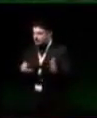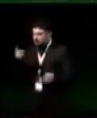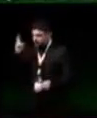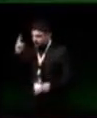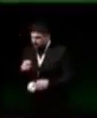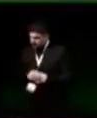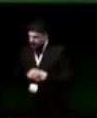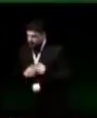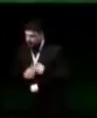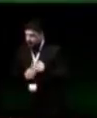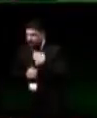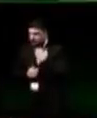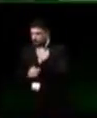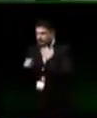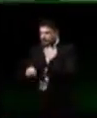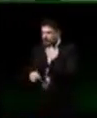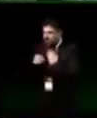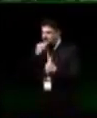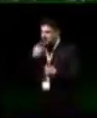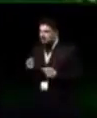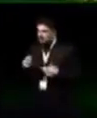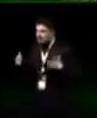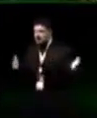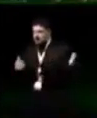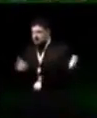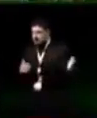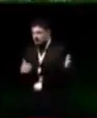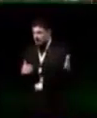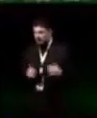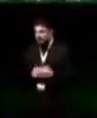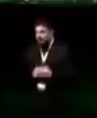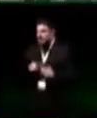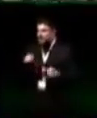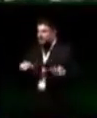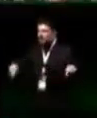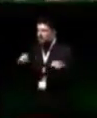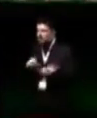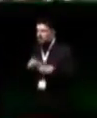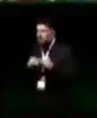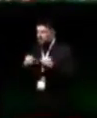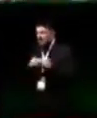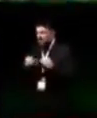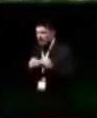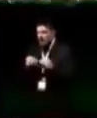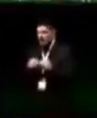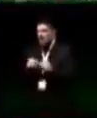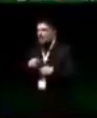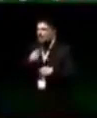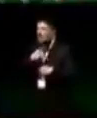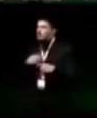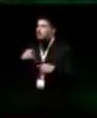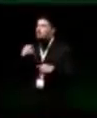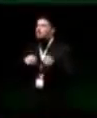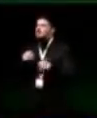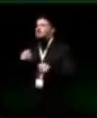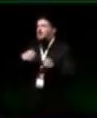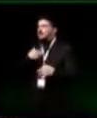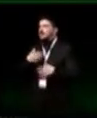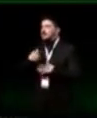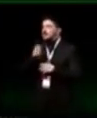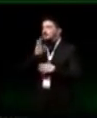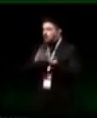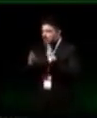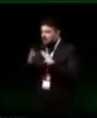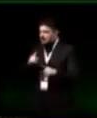dibattito culturale. E questo noi lo abbiamo fatto, lo sta facendo il Presidente del Consiglio e il suo governo, lo deve fare